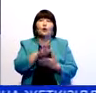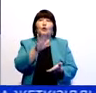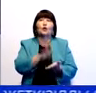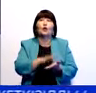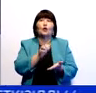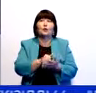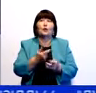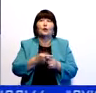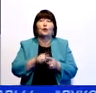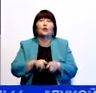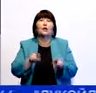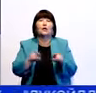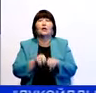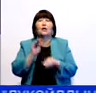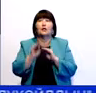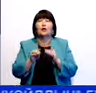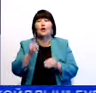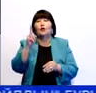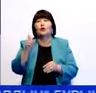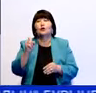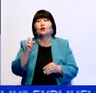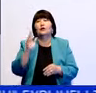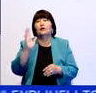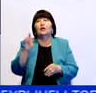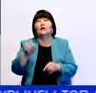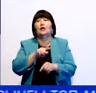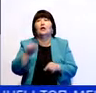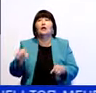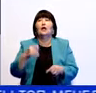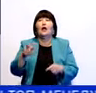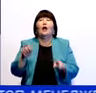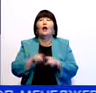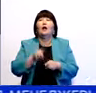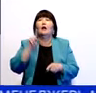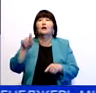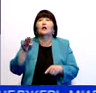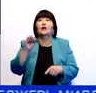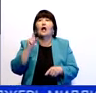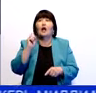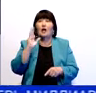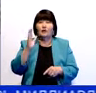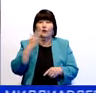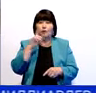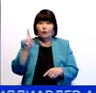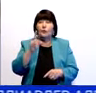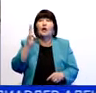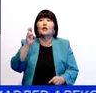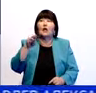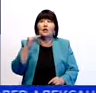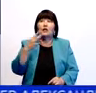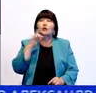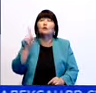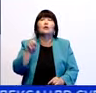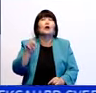берғай проход жасап атсын, 100 квадрат үстінде жерді. Аняқта Жақаев ауылында музей бар ғой, бұрынғы. Нартайда да музей бар.